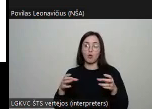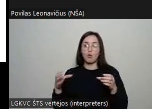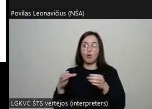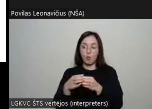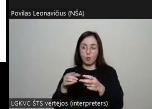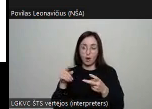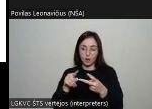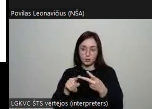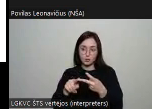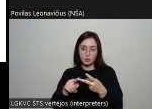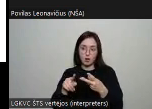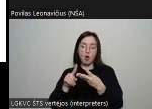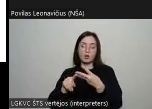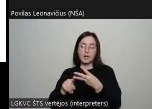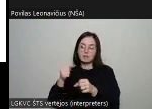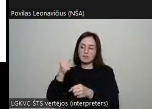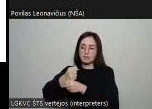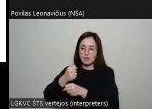darbo ir